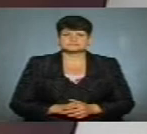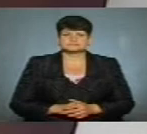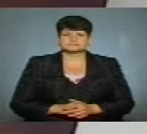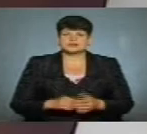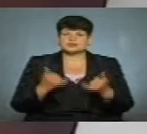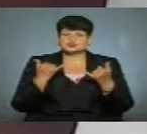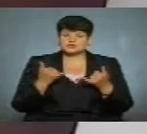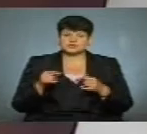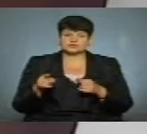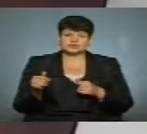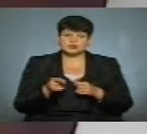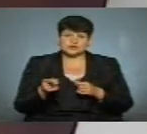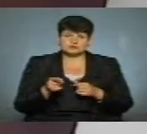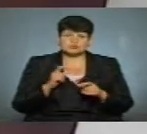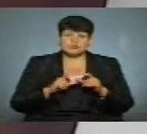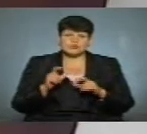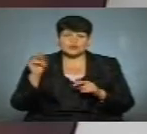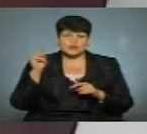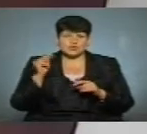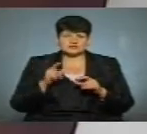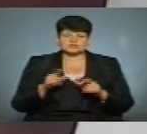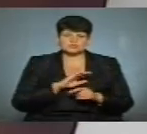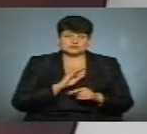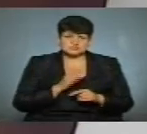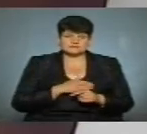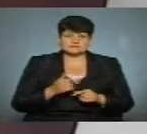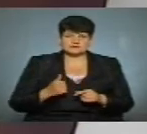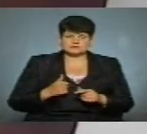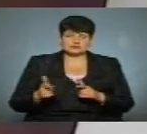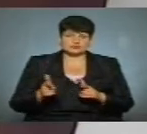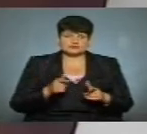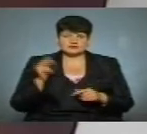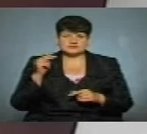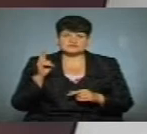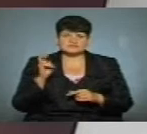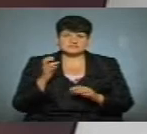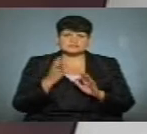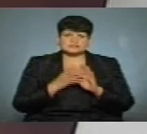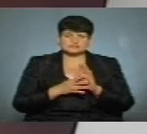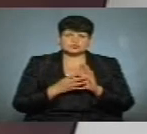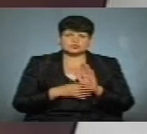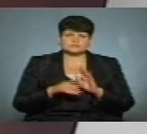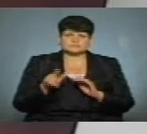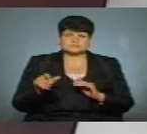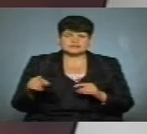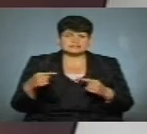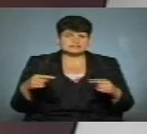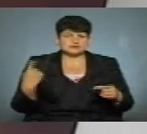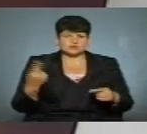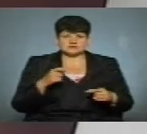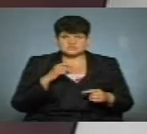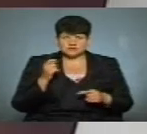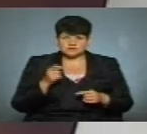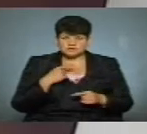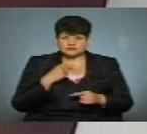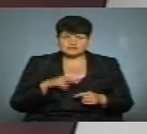На сьогодні у Тернопільському коледжі з посиленою військовою та фізичною підготовкою навчається 290 курсантів із різних областей України,